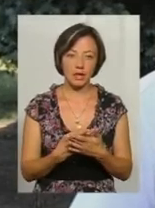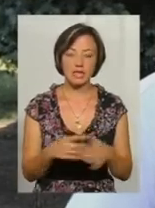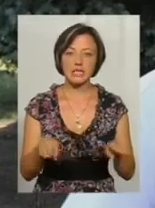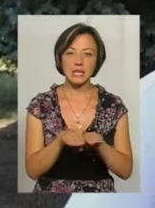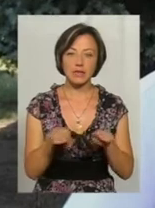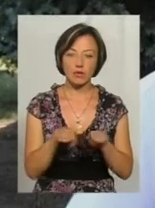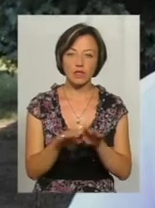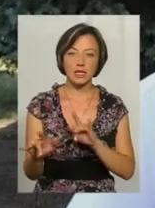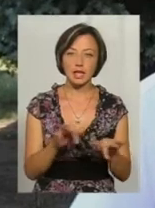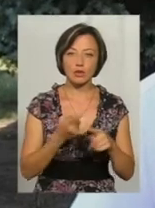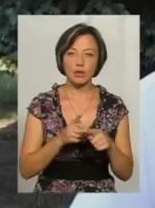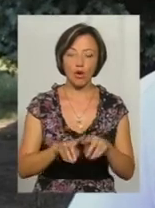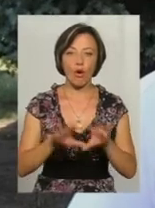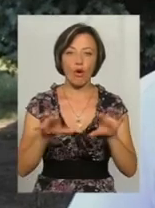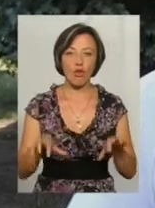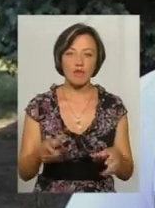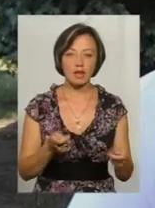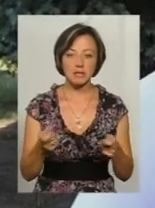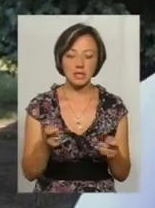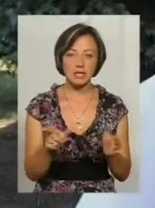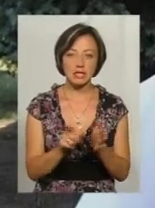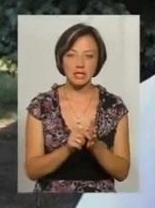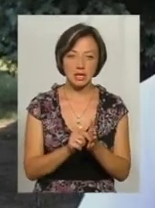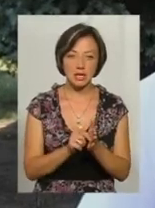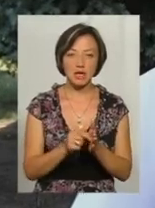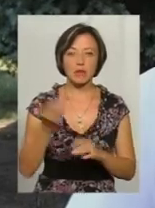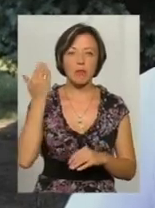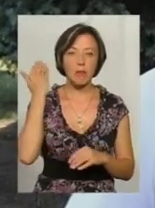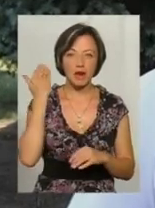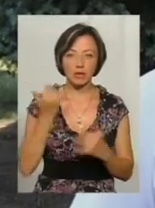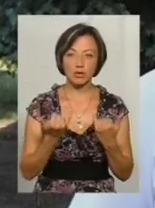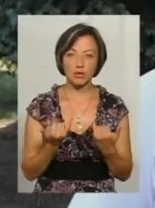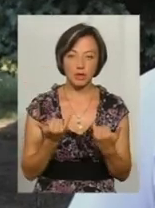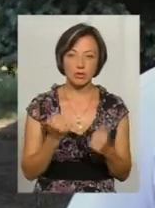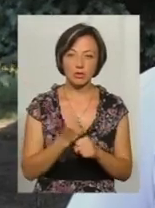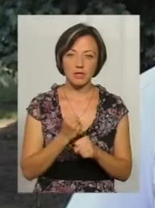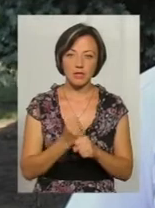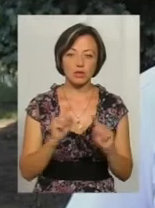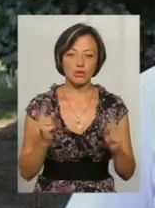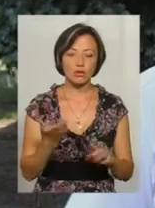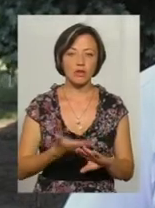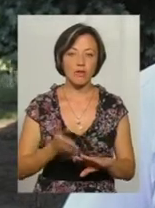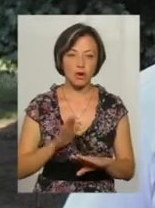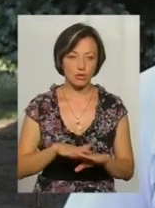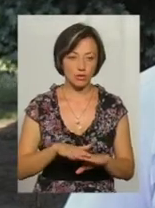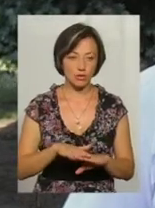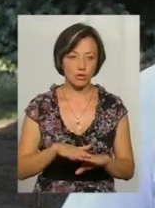зрівнювати діяльність цього голови адміністрації з його попередниками, сьогодні нам зробити це дуже важко,